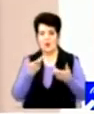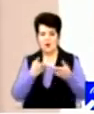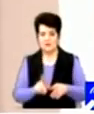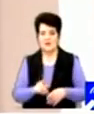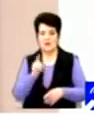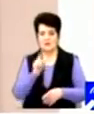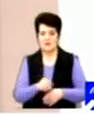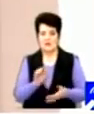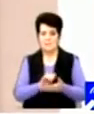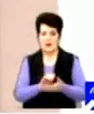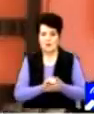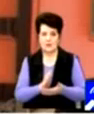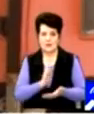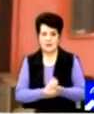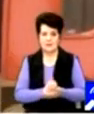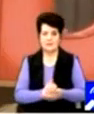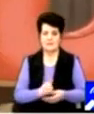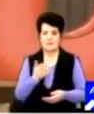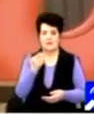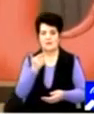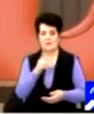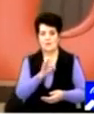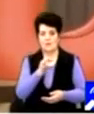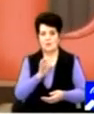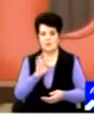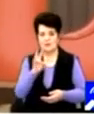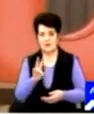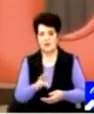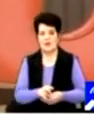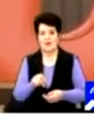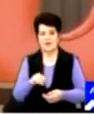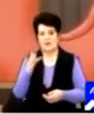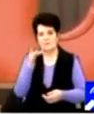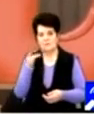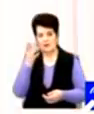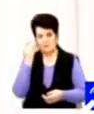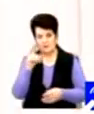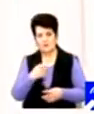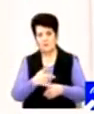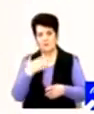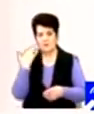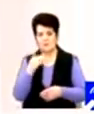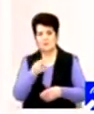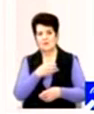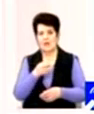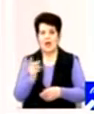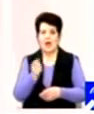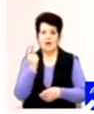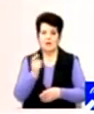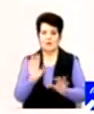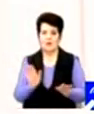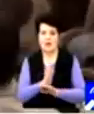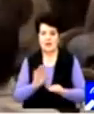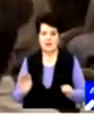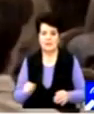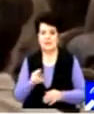dintre cele mai cunoscute este spotul Go On, Fruits of Moldova. În filmuleț apar mai mulți agricultori care cântă